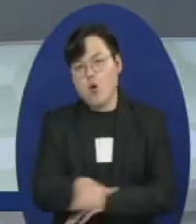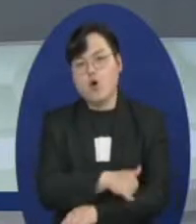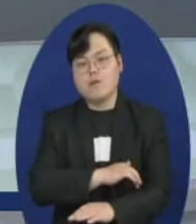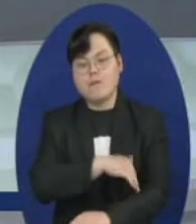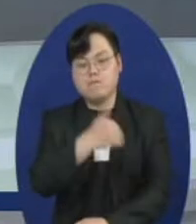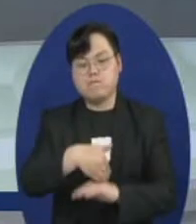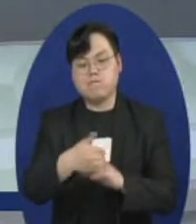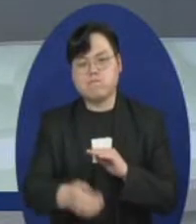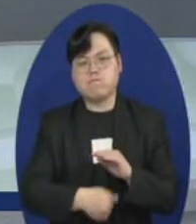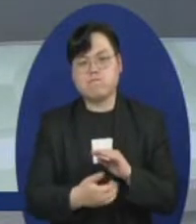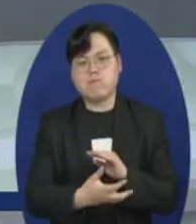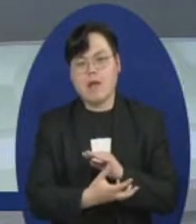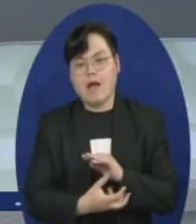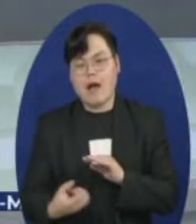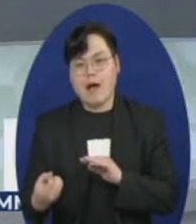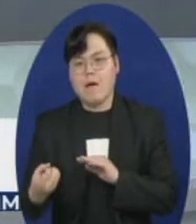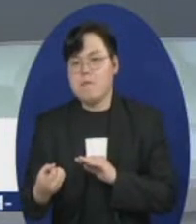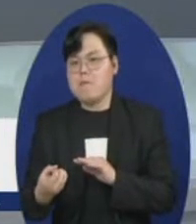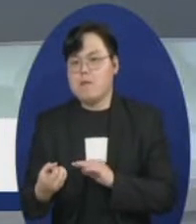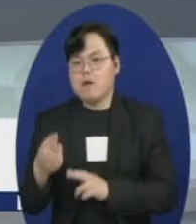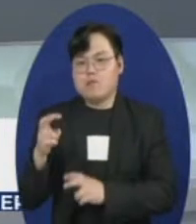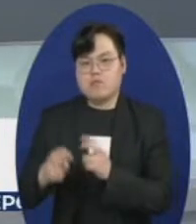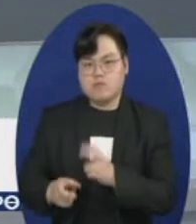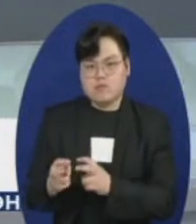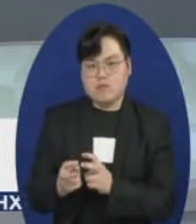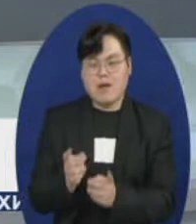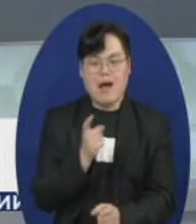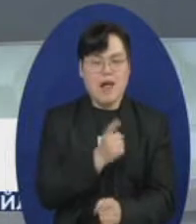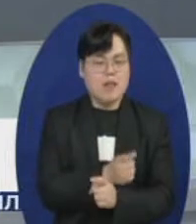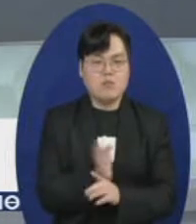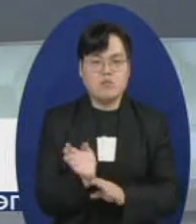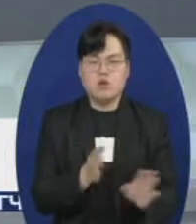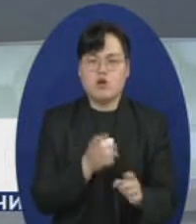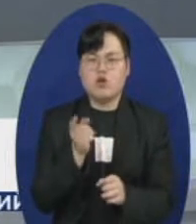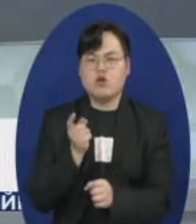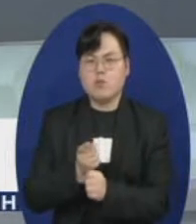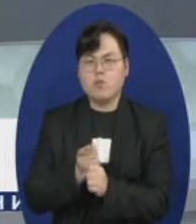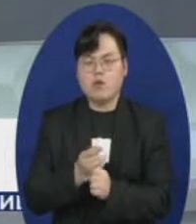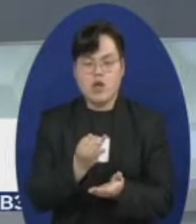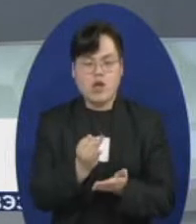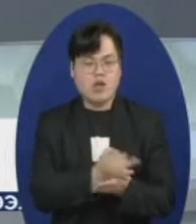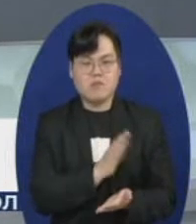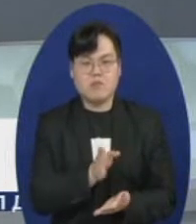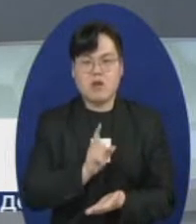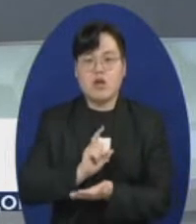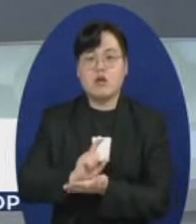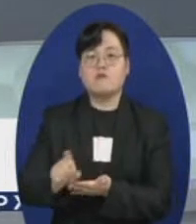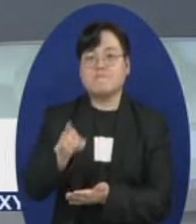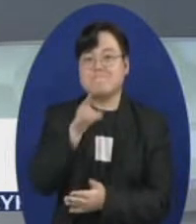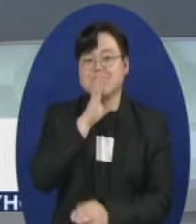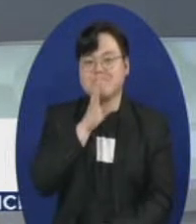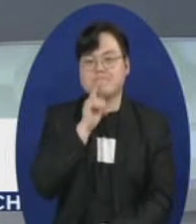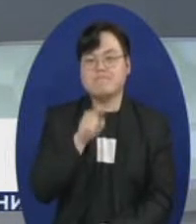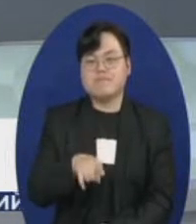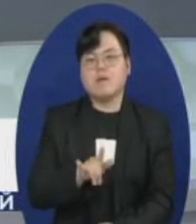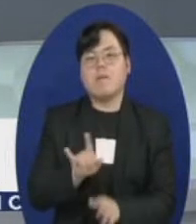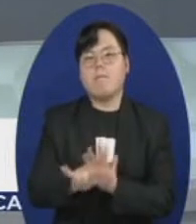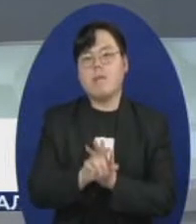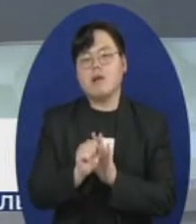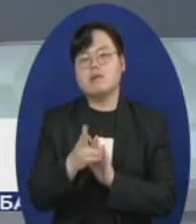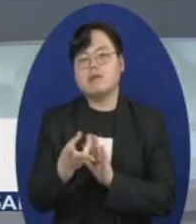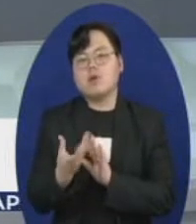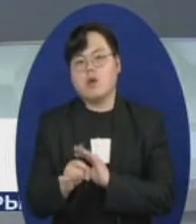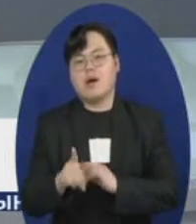Манай улс олборлолтоос боловсруулалтанд халамжаас хөдөлмөрт, импортоос экспортод шилжих санаачлалыг гаргаж, үндэсний аюулгүй байдлыг хангах мал аж ахуй,